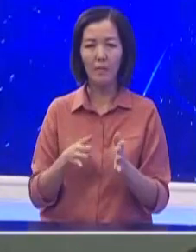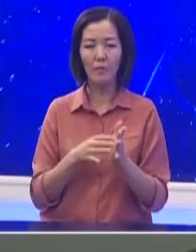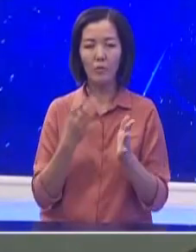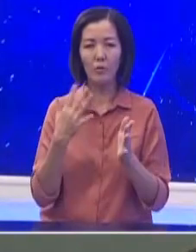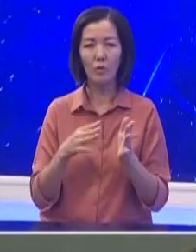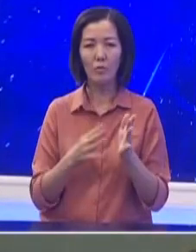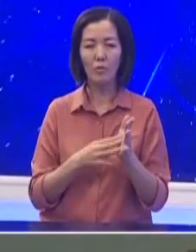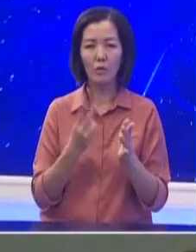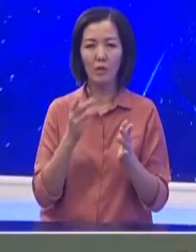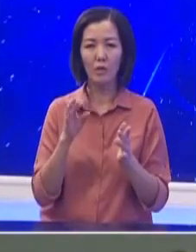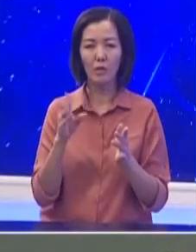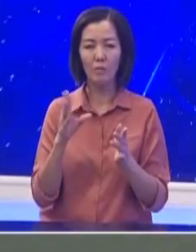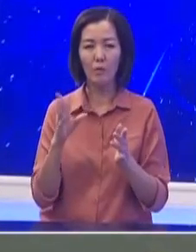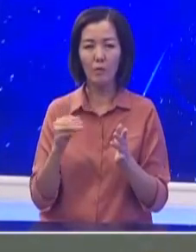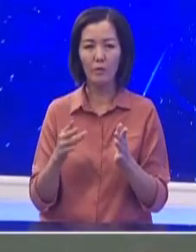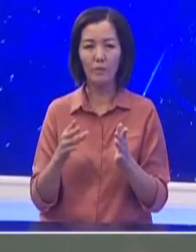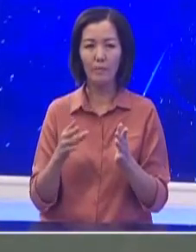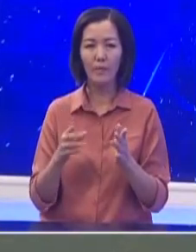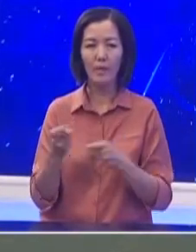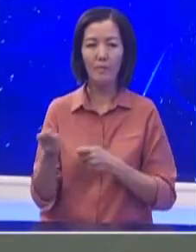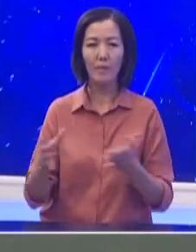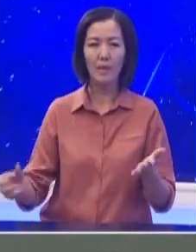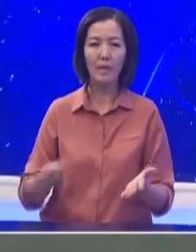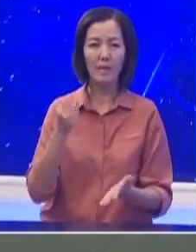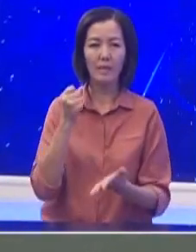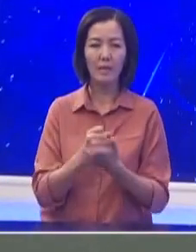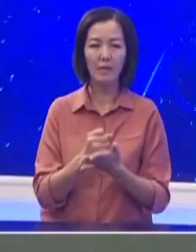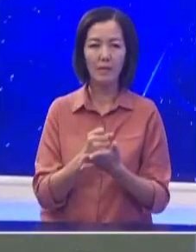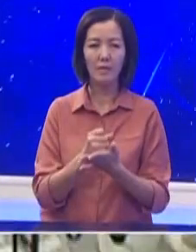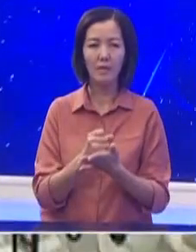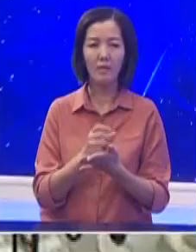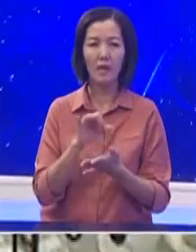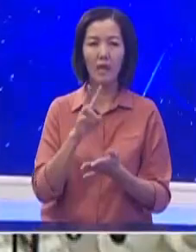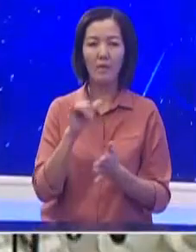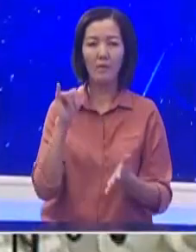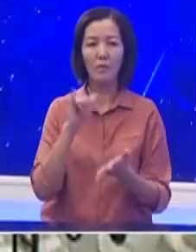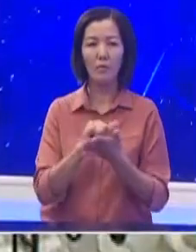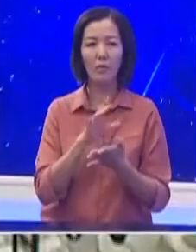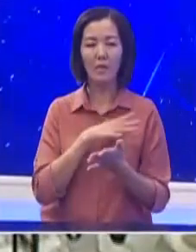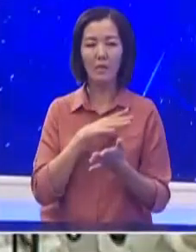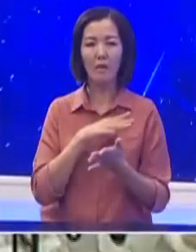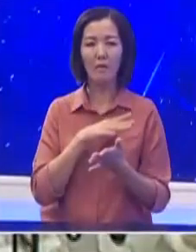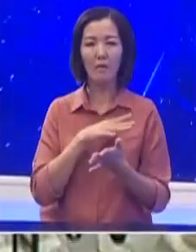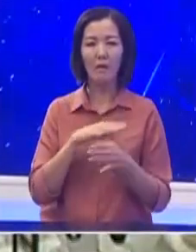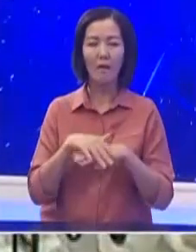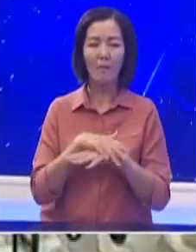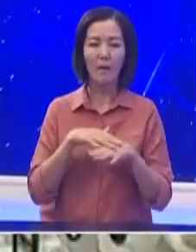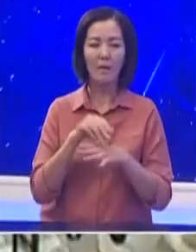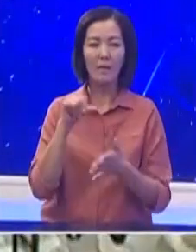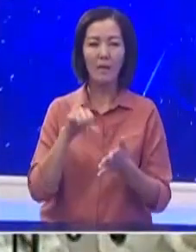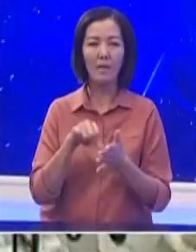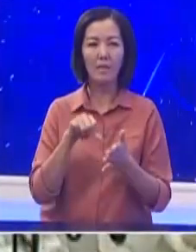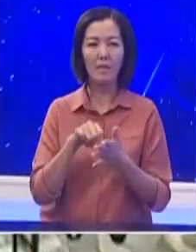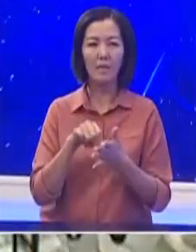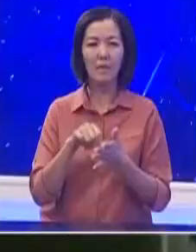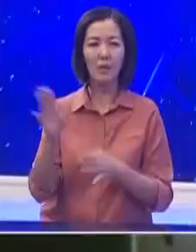жылы 2 маусымда монарх таққа отырған күні түсірілген кадрлар негізінде анимация орналастырылған. Парадқа қатысушылар Вестминстер абаттығынан